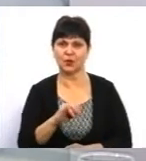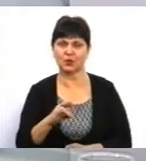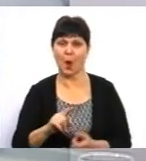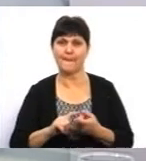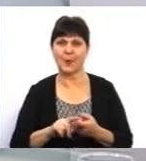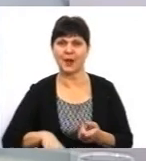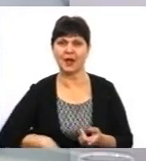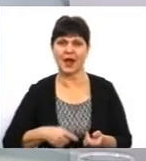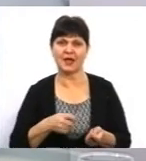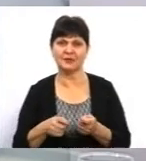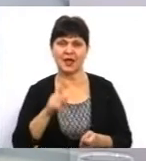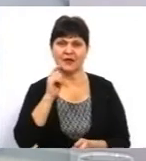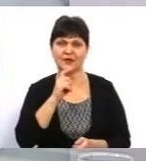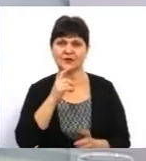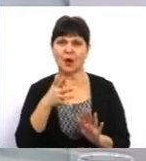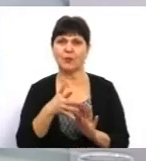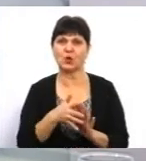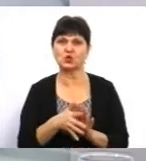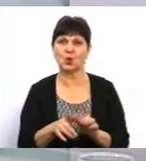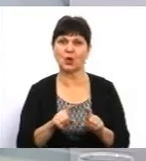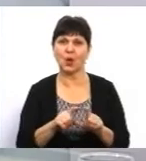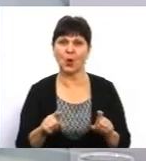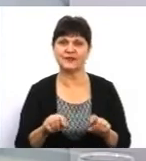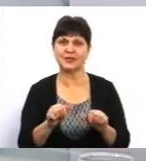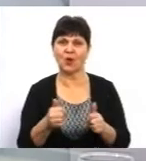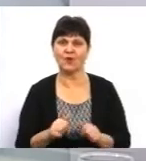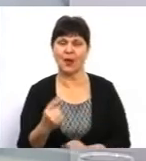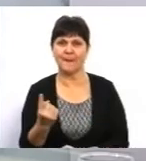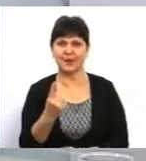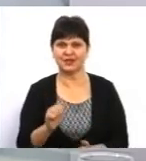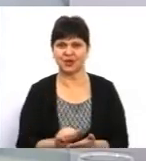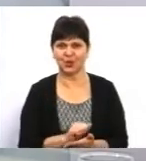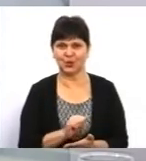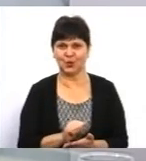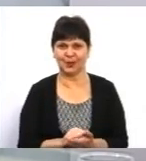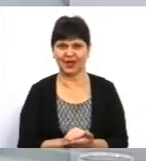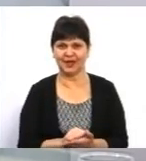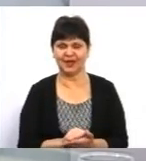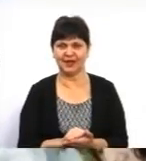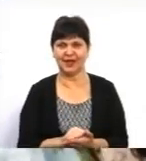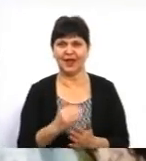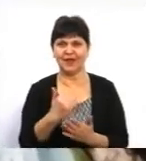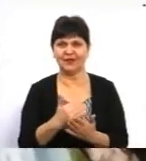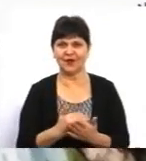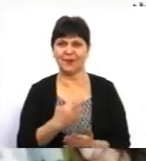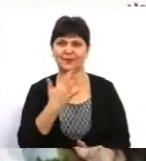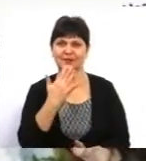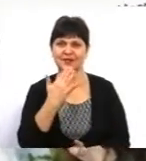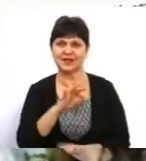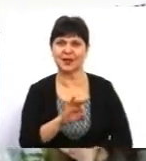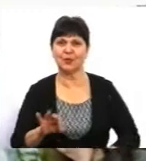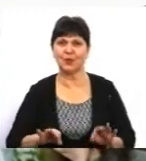адміністратор Вінницького прозорого офісу оформив перші документи в рамках загальнонаціонального проєкту